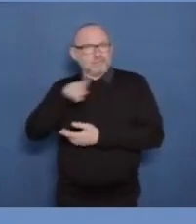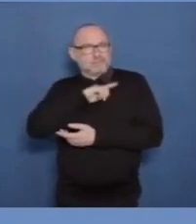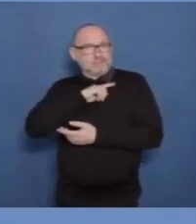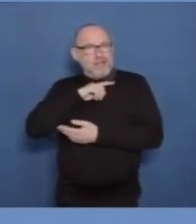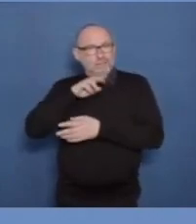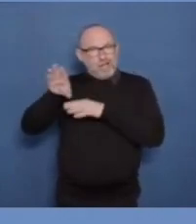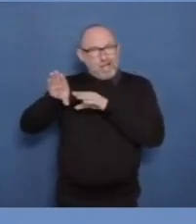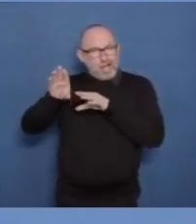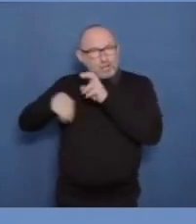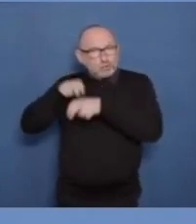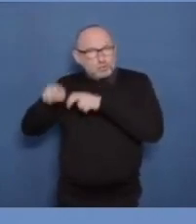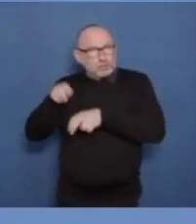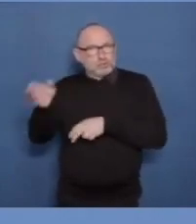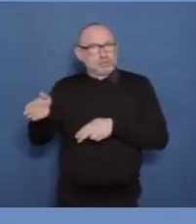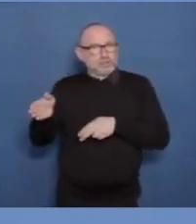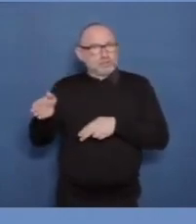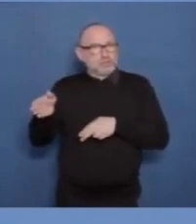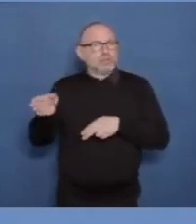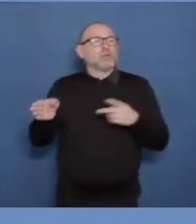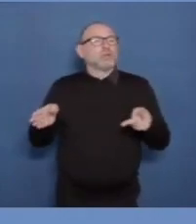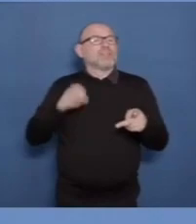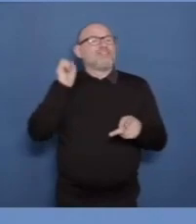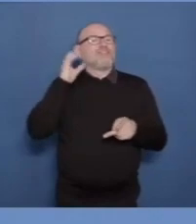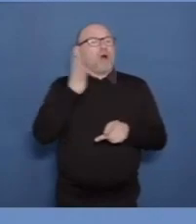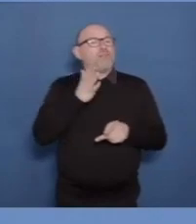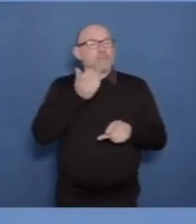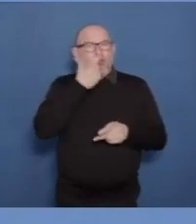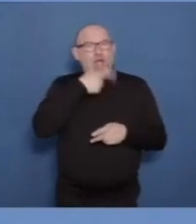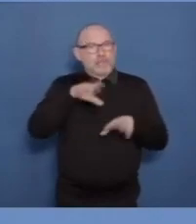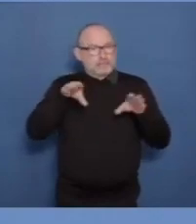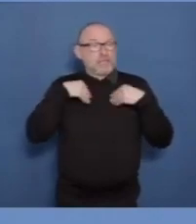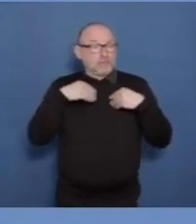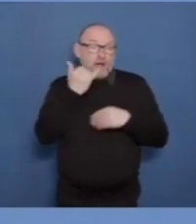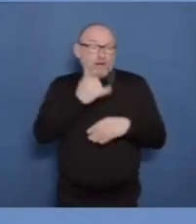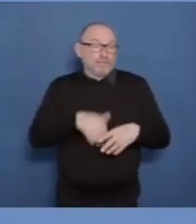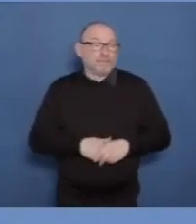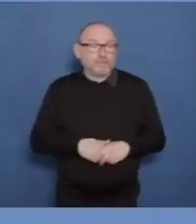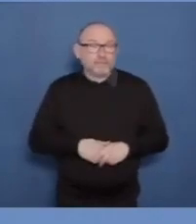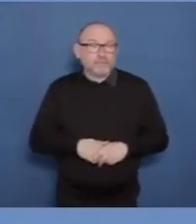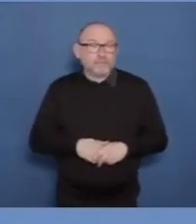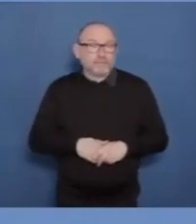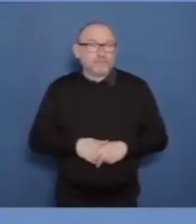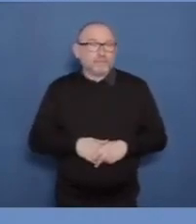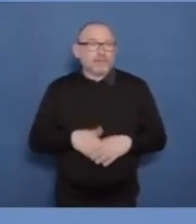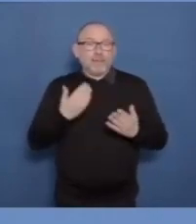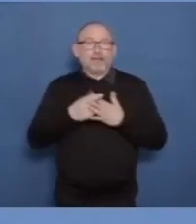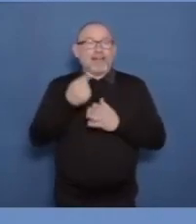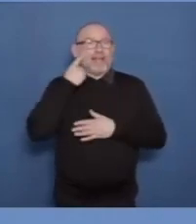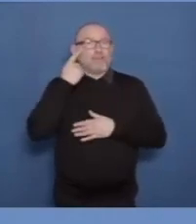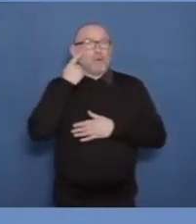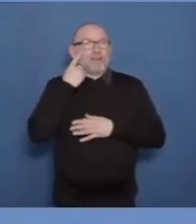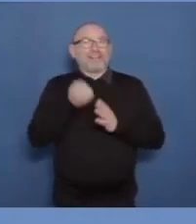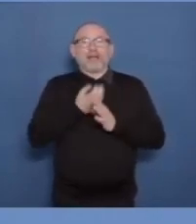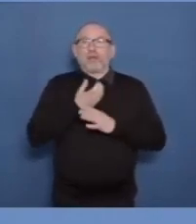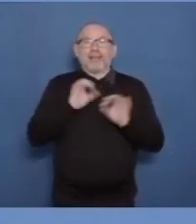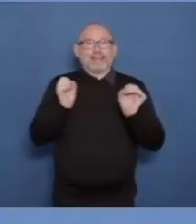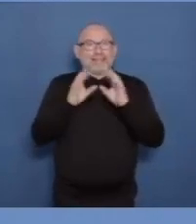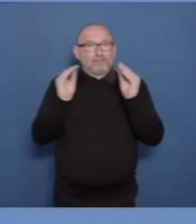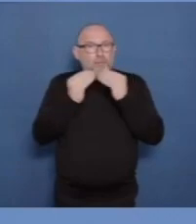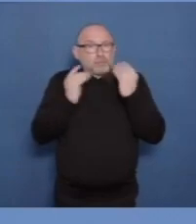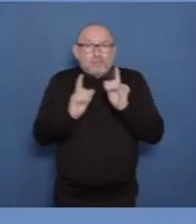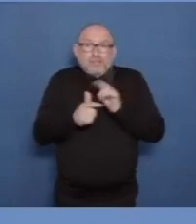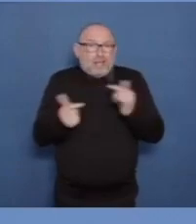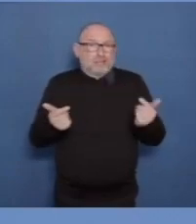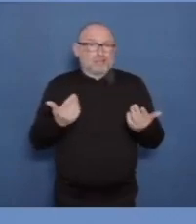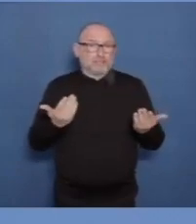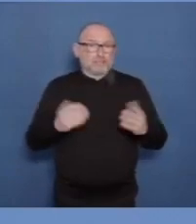Zwecken nutzt, kann ich Ihnen nur sagen, dass wir diese Vorwürfe sehr ernst nehmen, aber uns dazu im Moment keine aktuellen Informationen